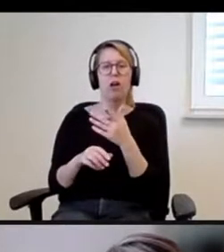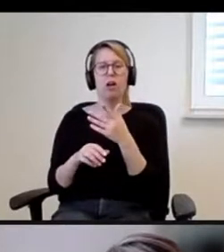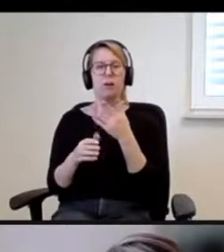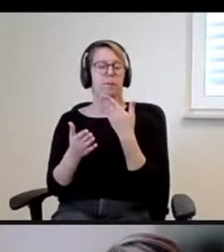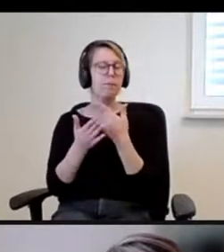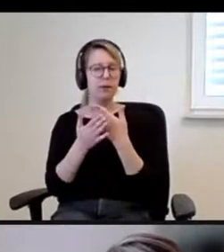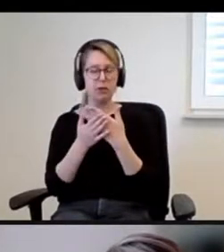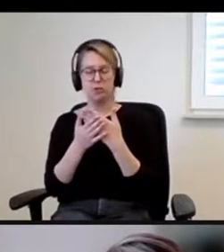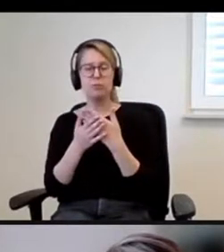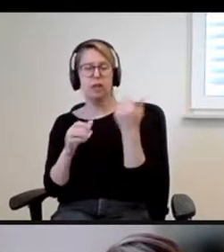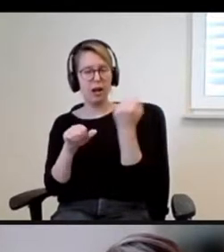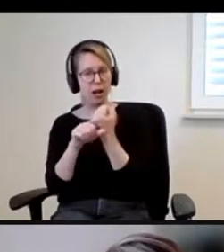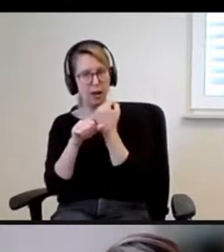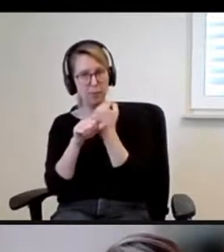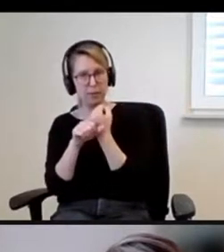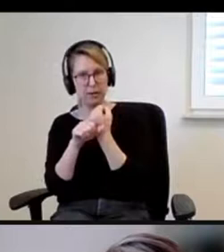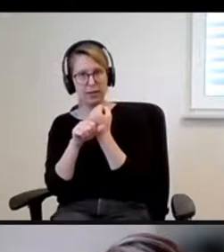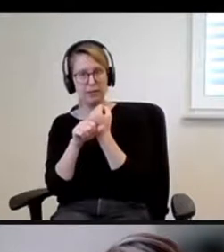et proportionnées.